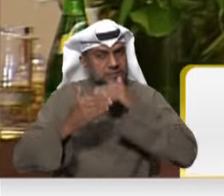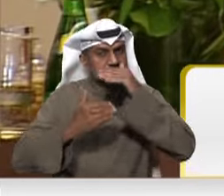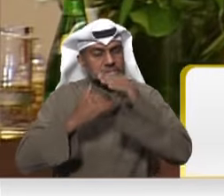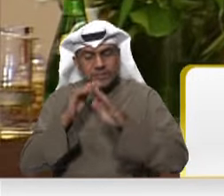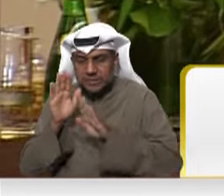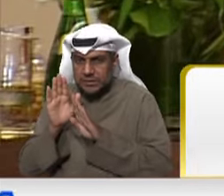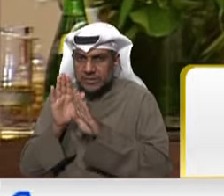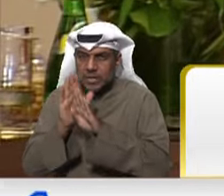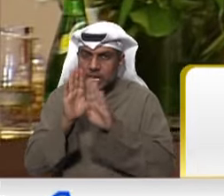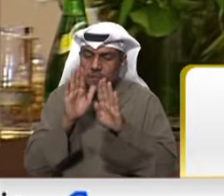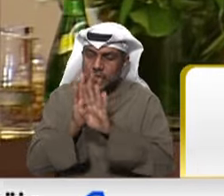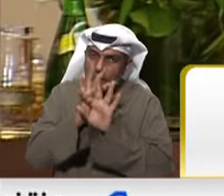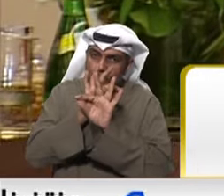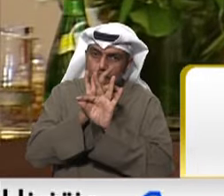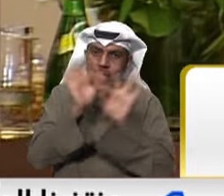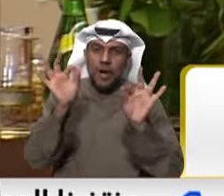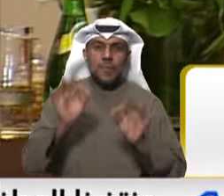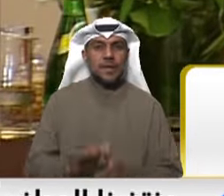لها.